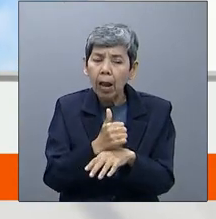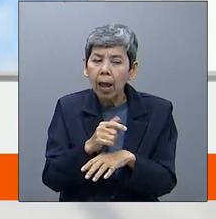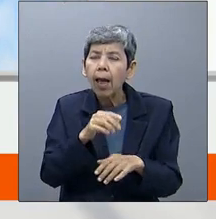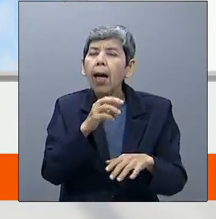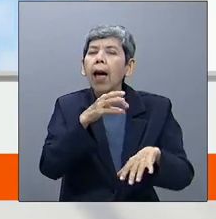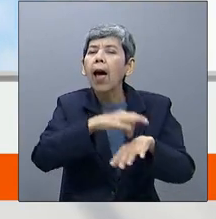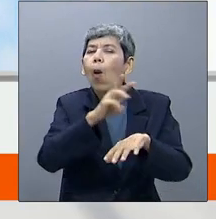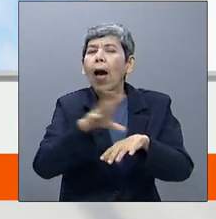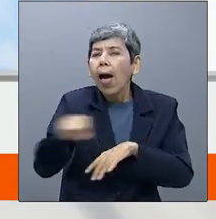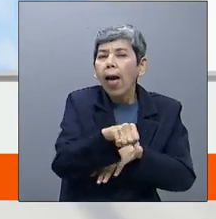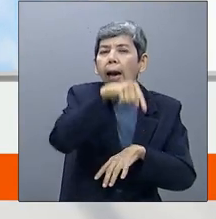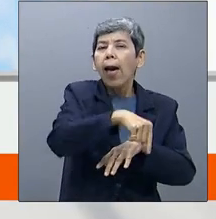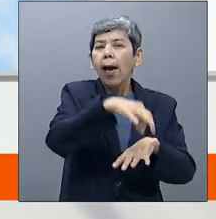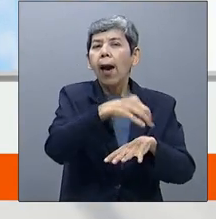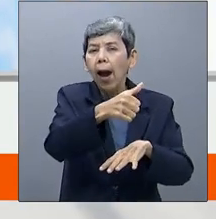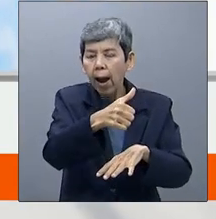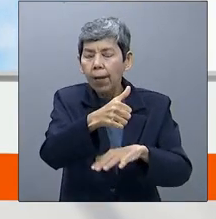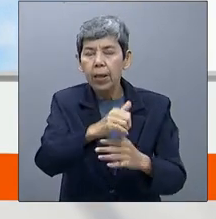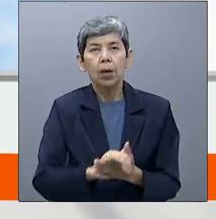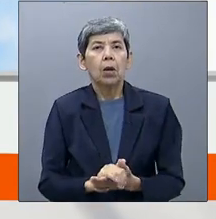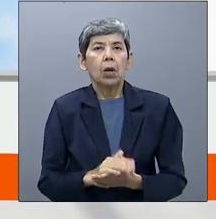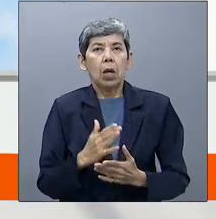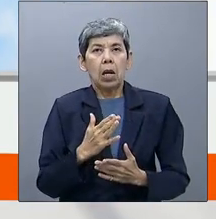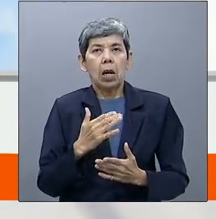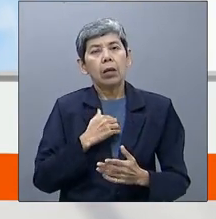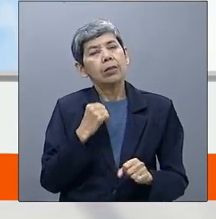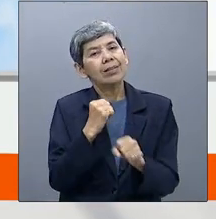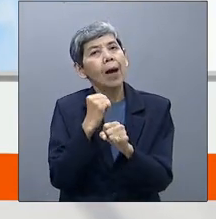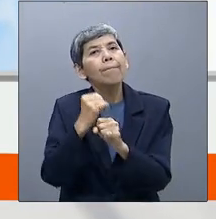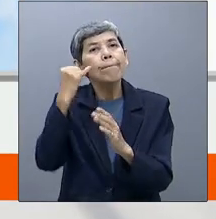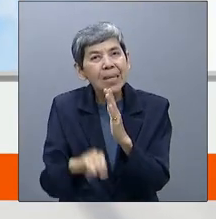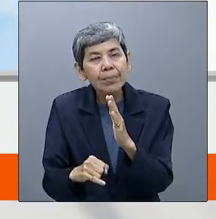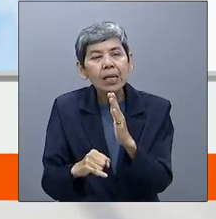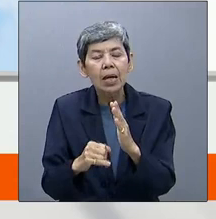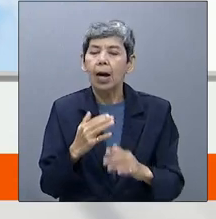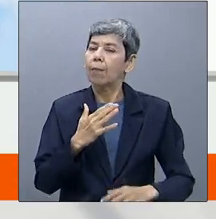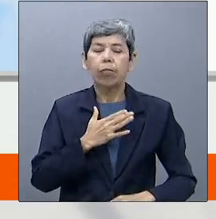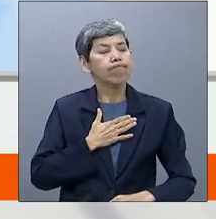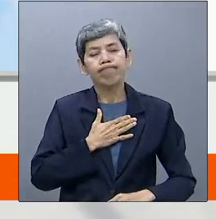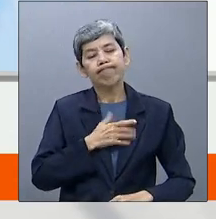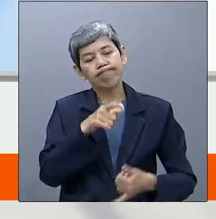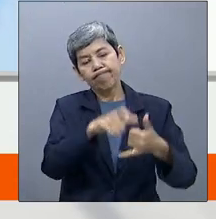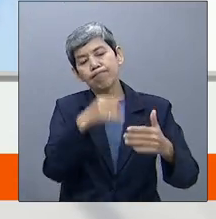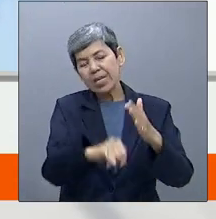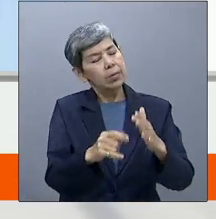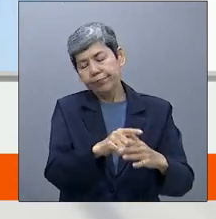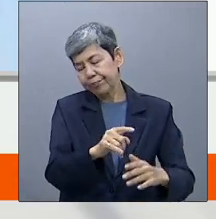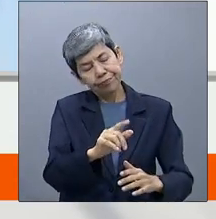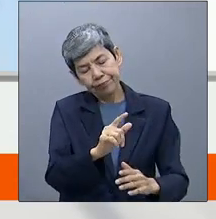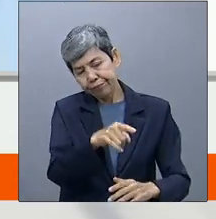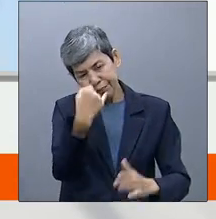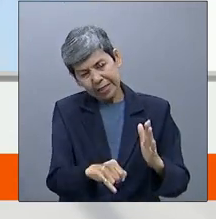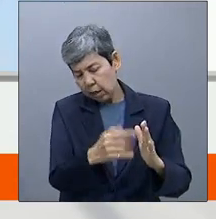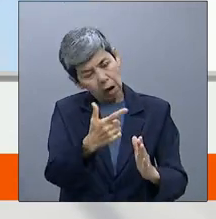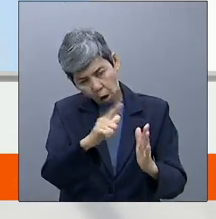ะเผอิญมาทำผิดนะผมก็เลยเอาออกจากราชการไปเลยเพราะว่า